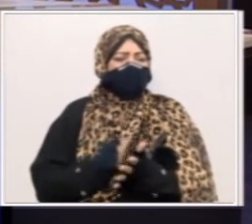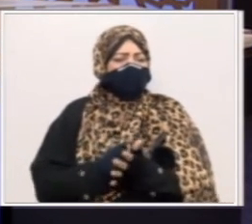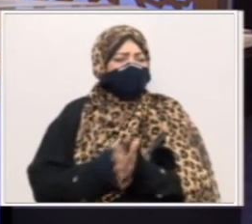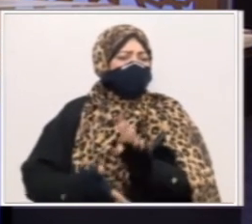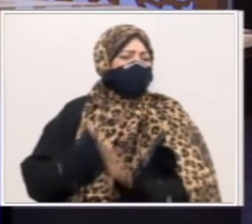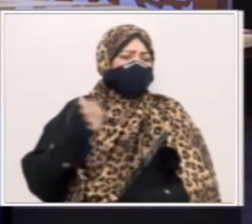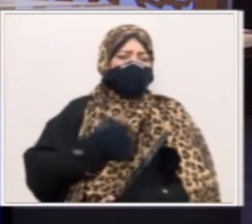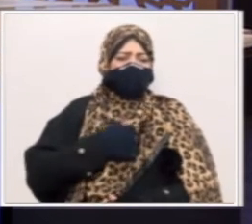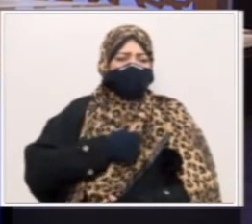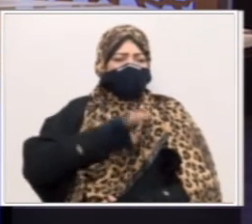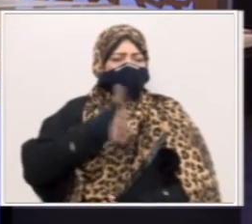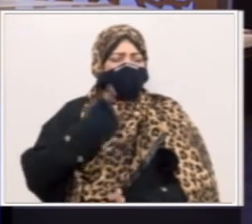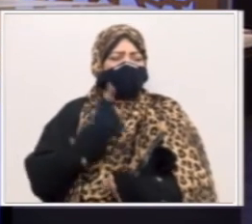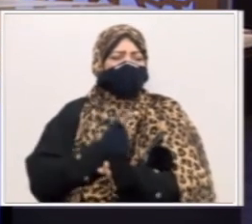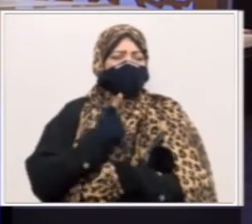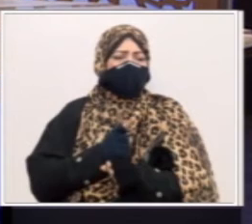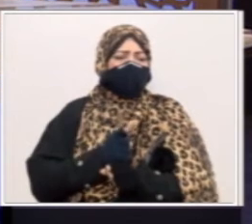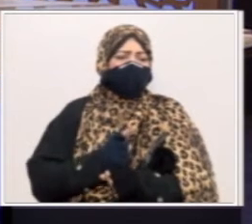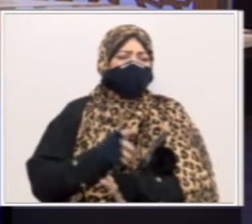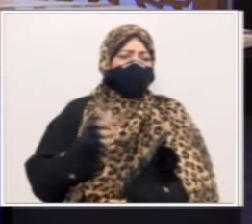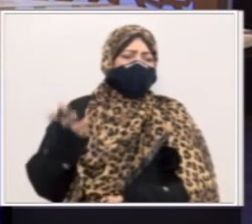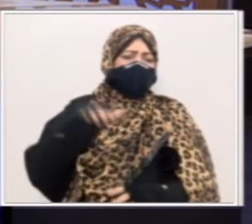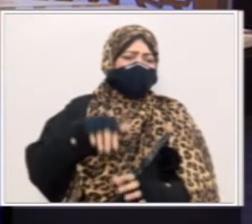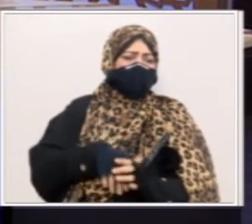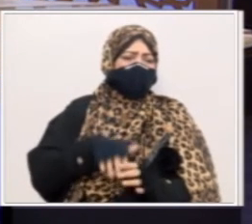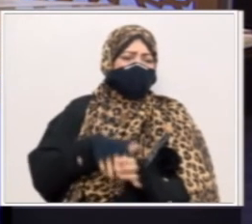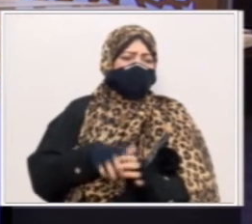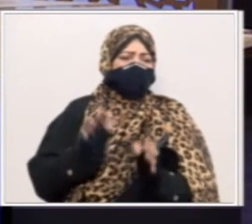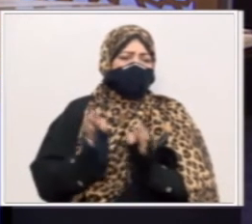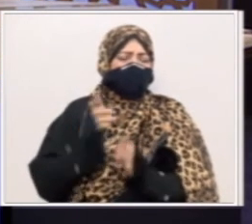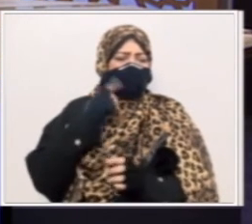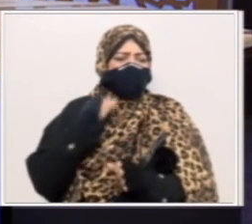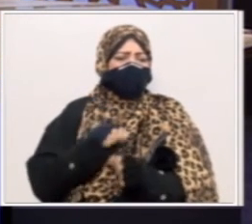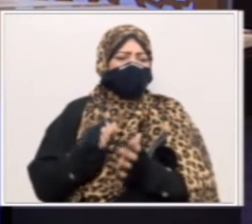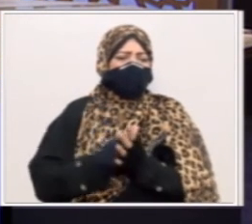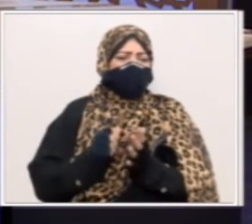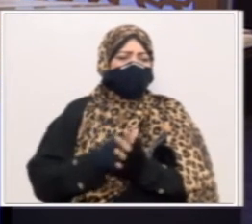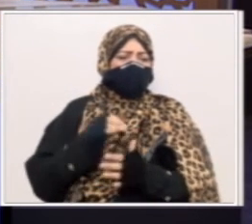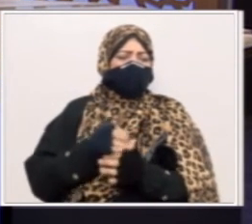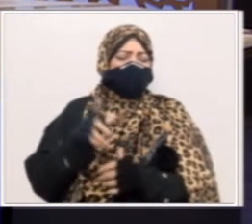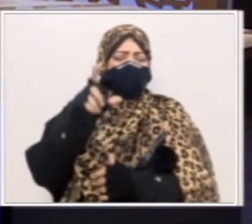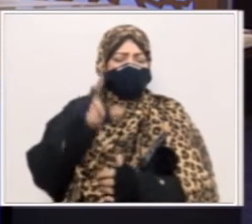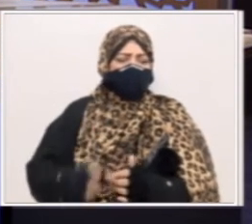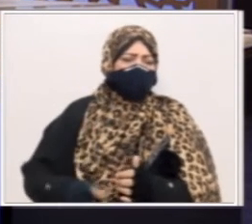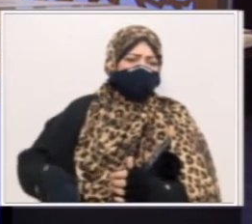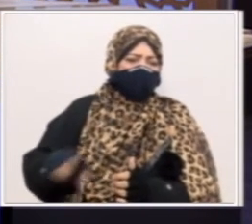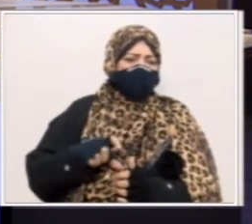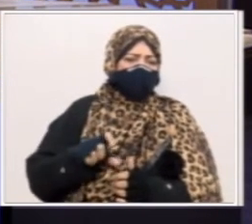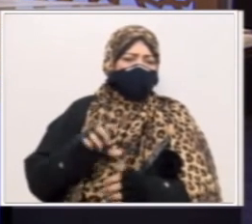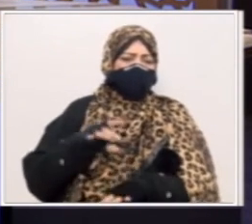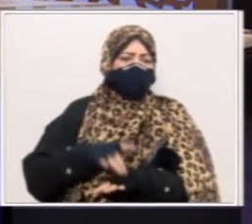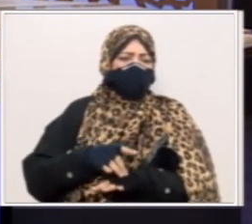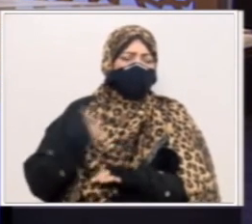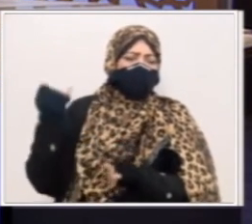أنا اللي بنيت الفوش، أنا اللي وقفت على رجلي، أنا اللي خلتها بني آدم وفي النهاية. حاضر يا أخت ليلى، أنت الآن على الهواء وإحنا سمعنا موضوعك ووضحت المسألة إن شاء